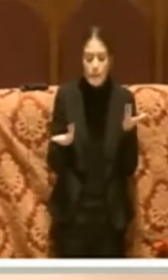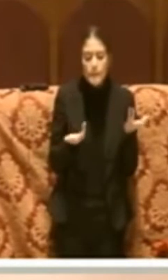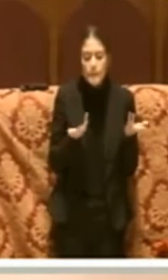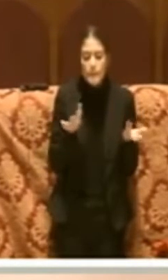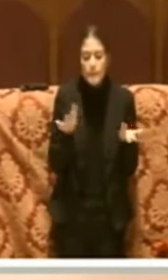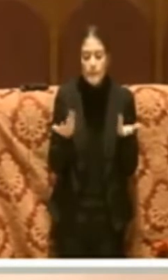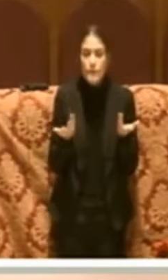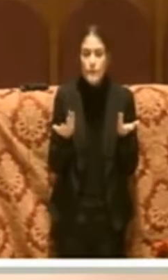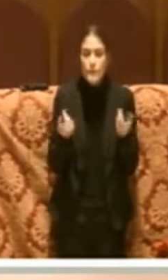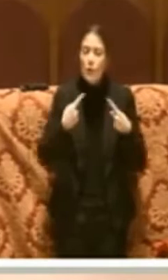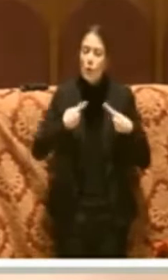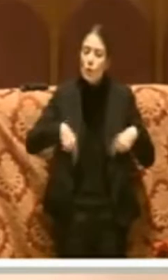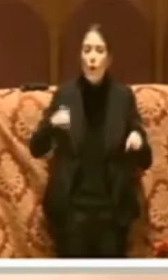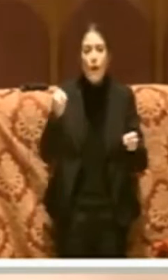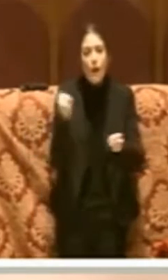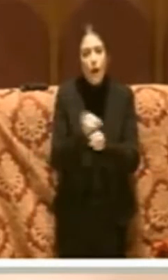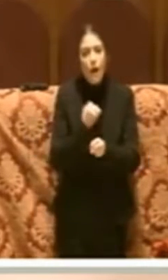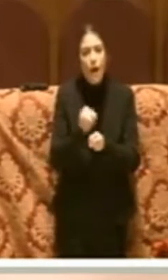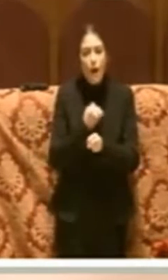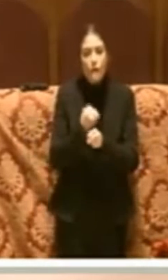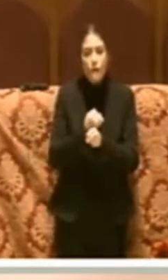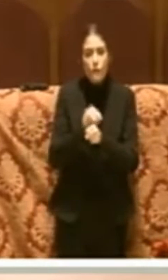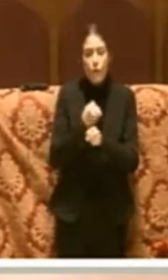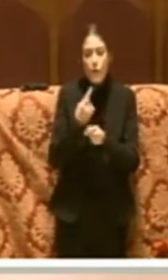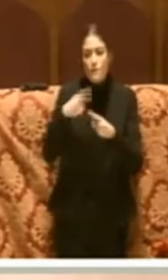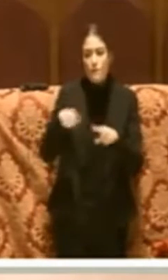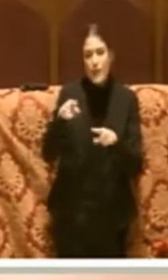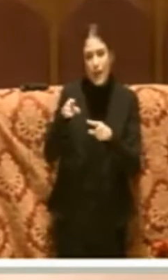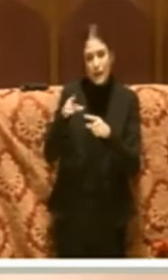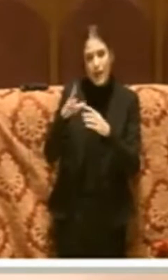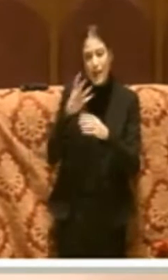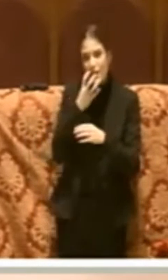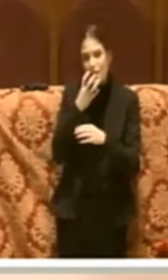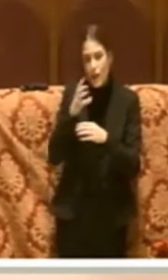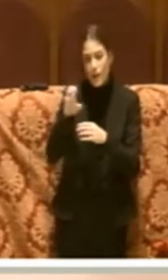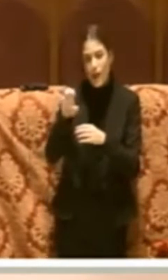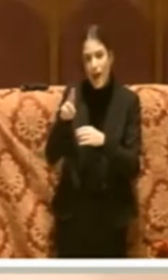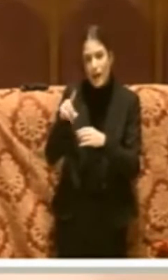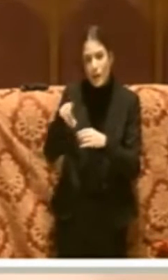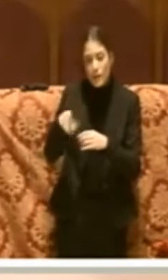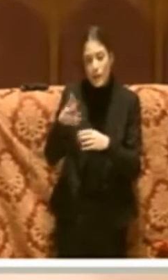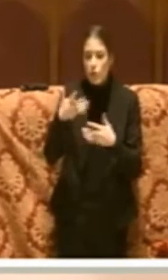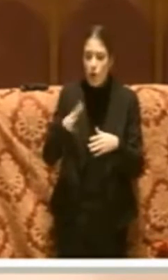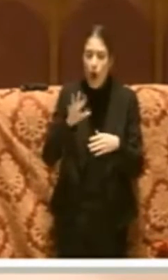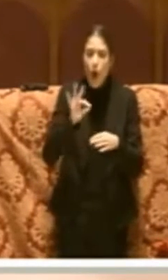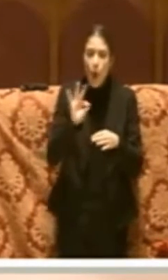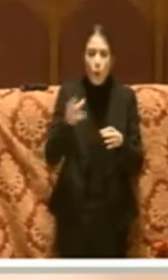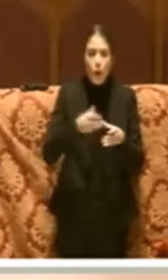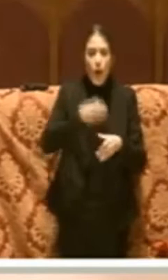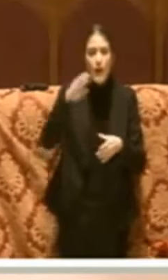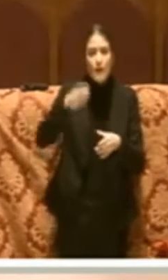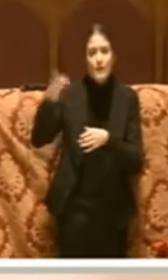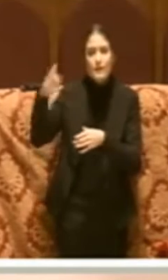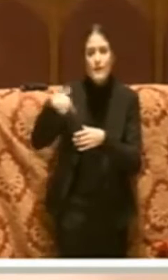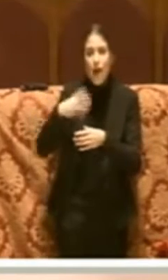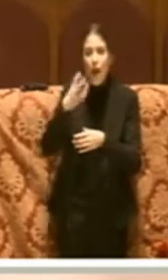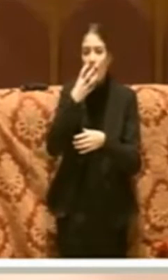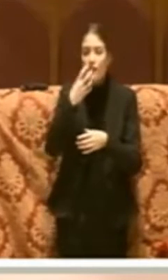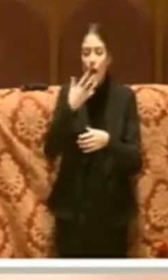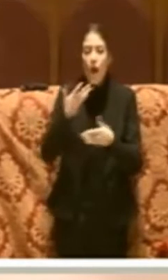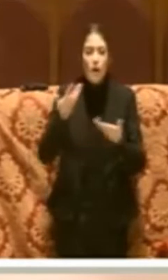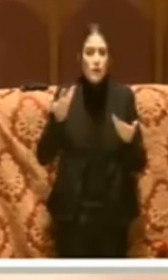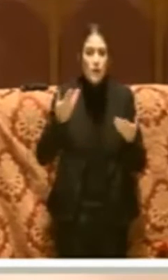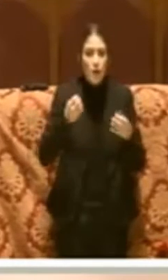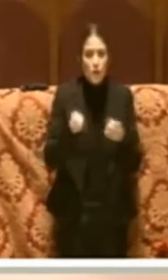stiamo lavorando sui riscaldamenti earp al già alcune caldaie sono state accese la